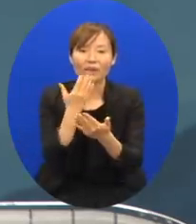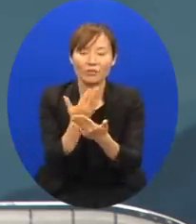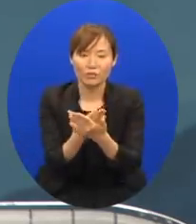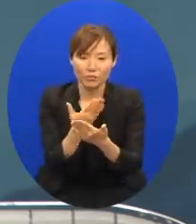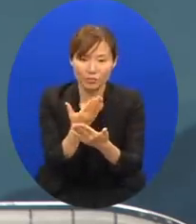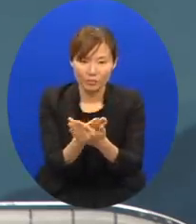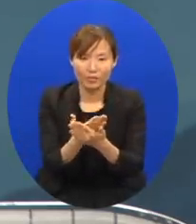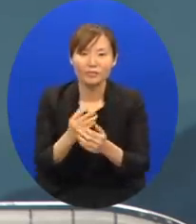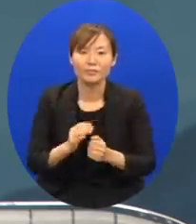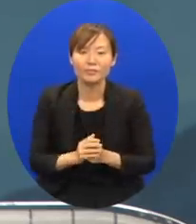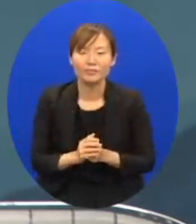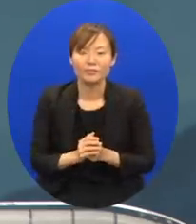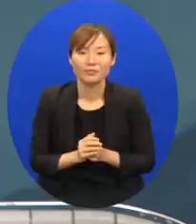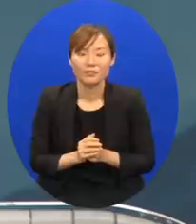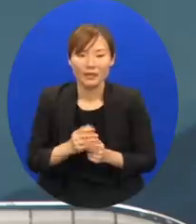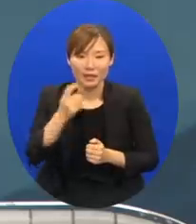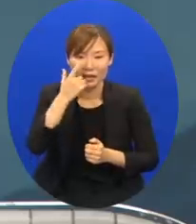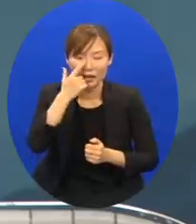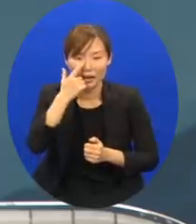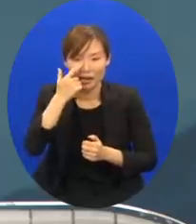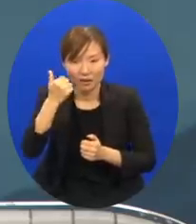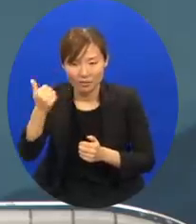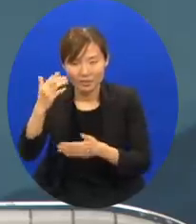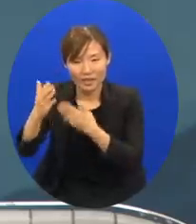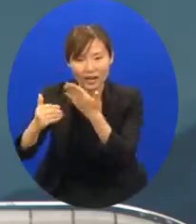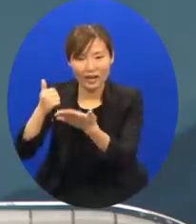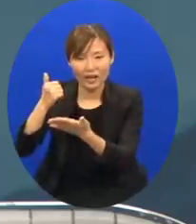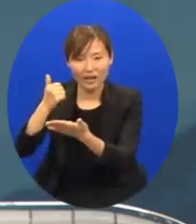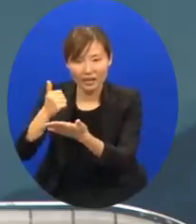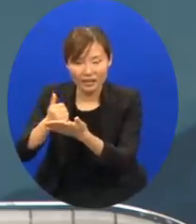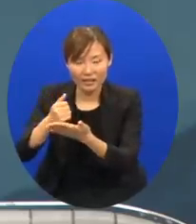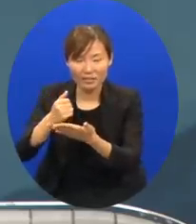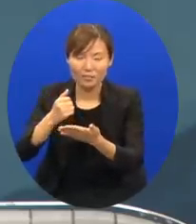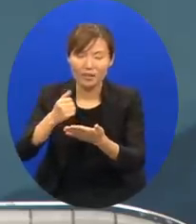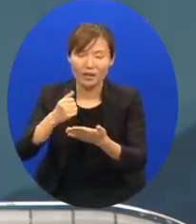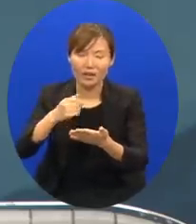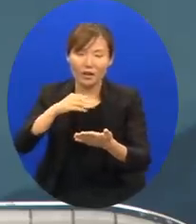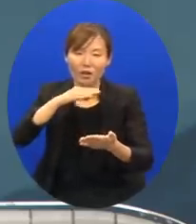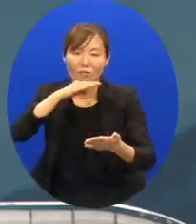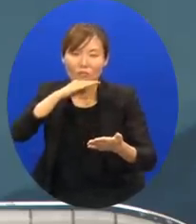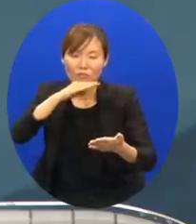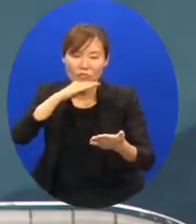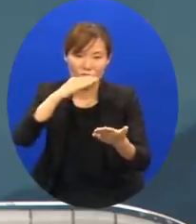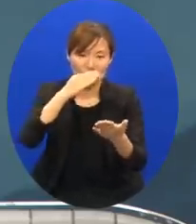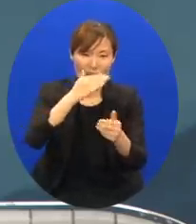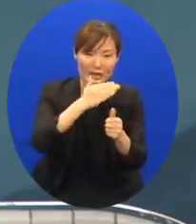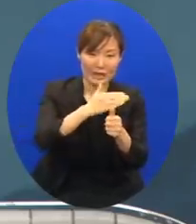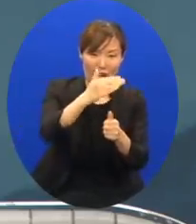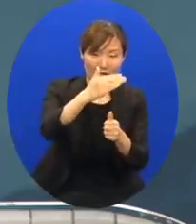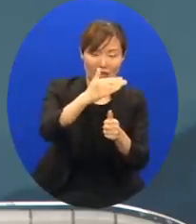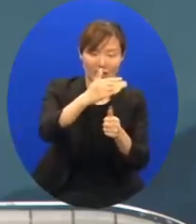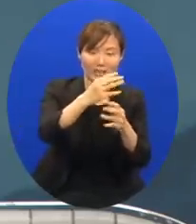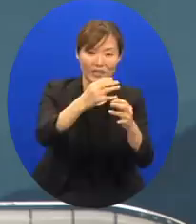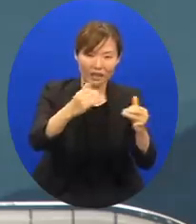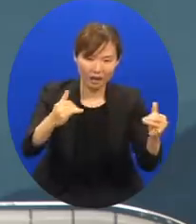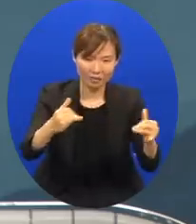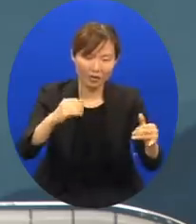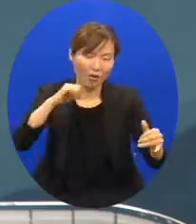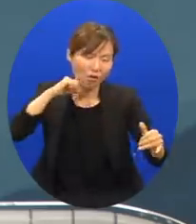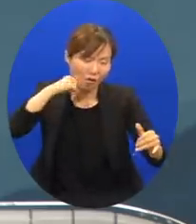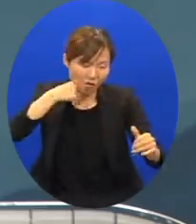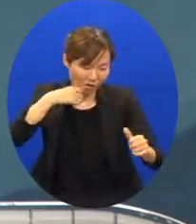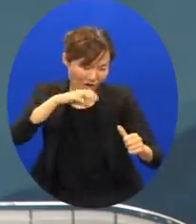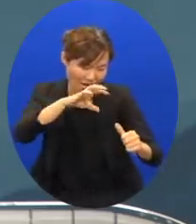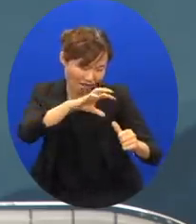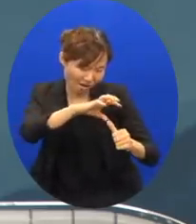원한 아버지 하나님 북한에 있는 주민들 말할 수 없이 어렵습니다 하나님 저들을 억압하고